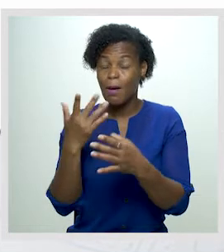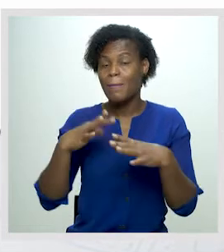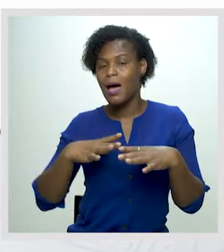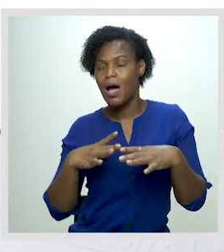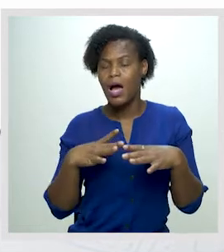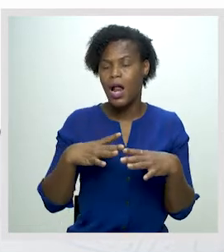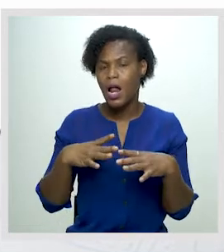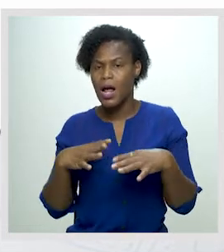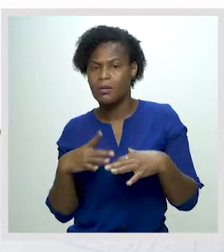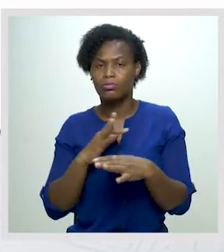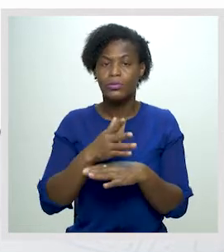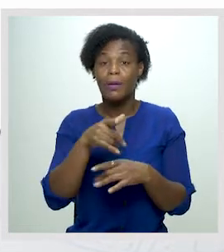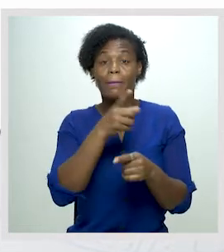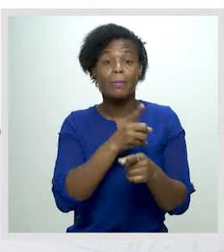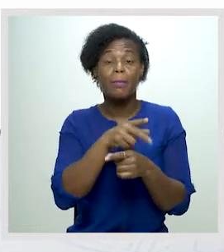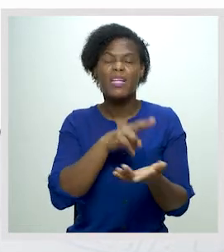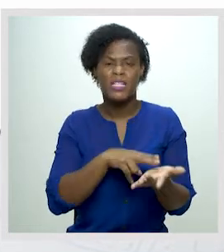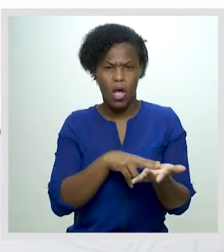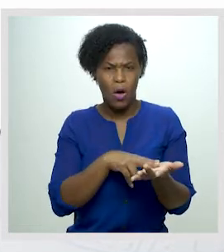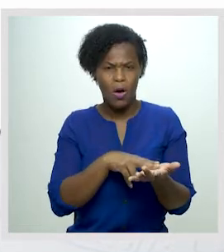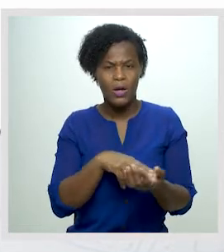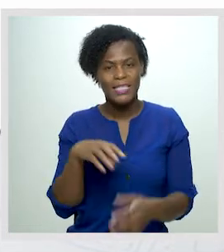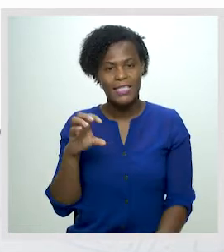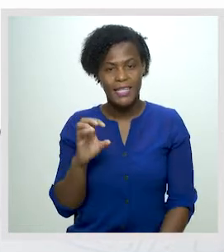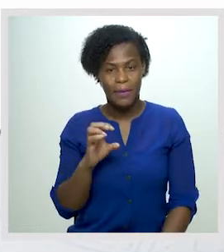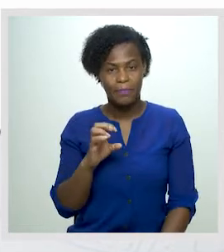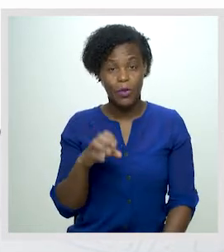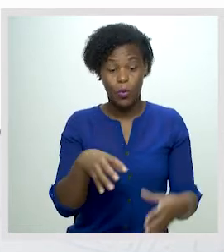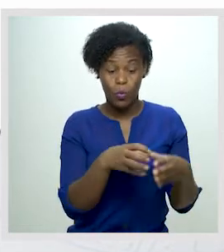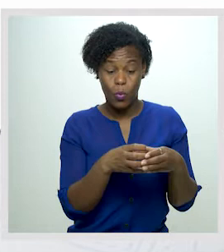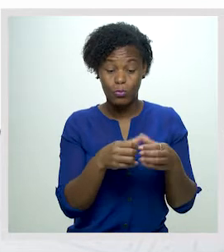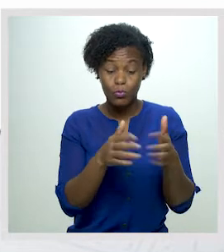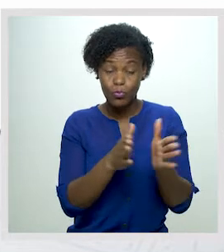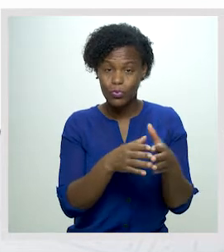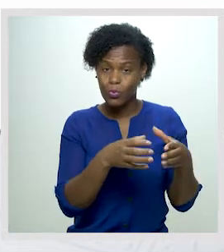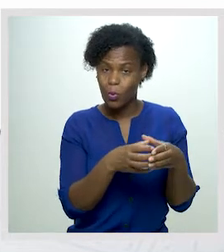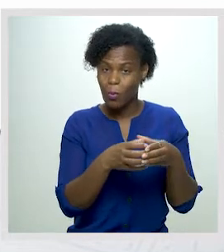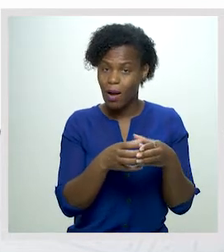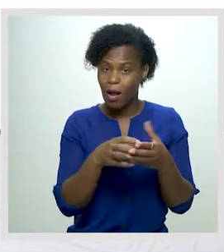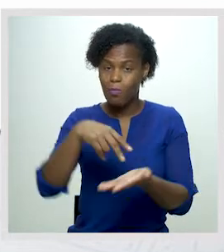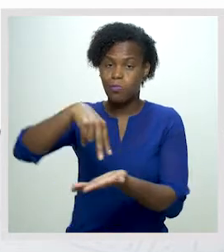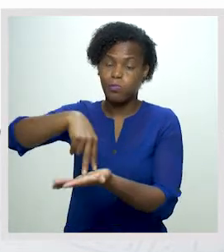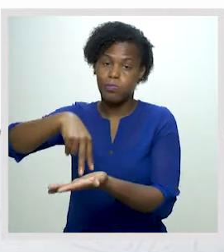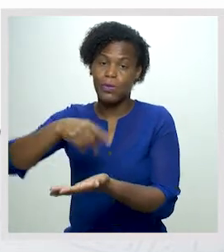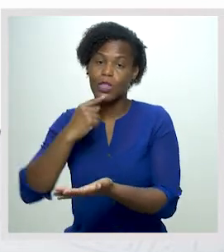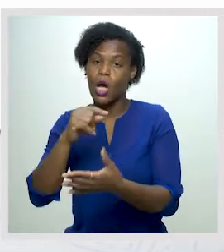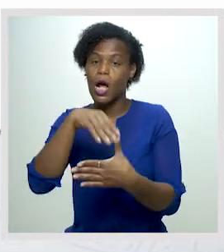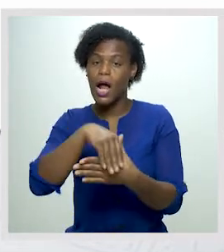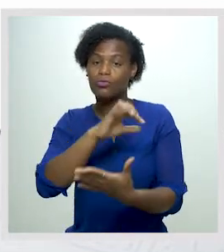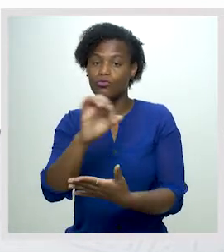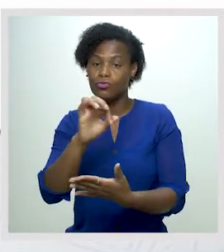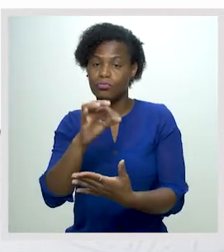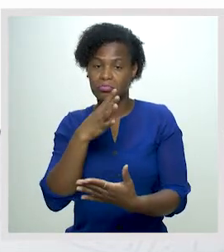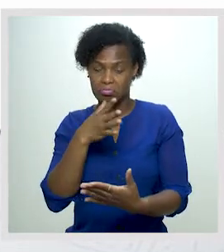dans l'aventure pour la même raison. C. L'équipe entière se présente dans la